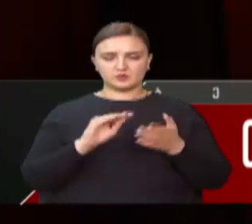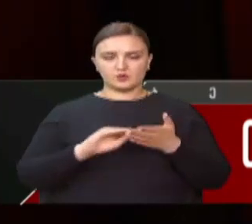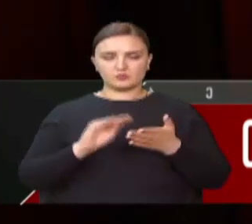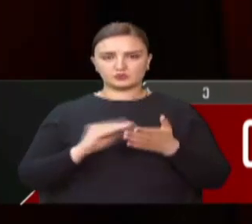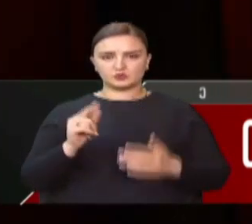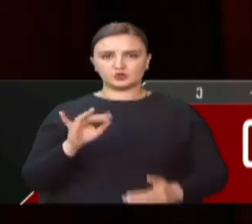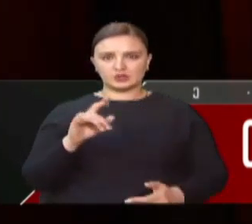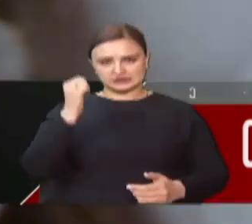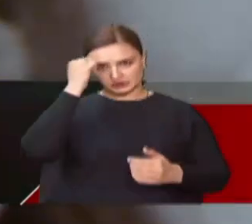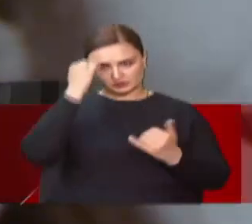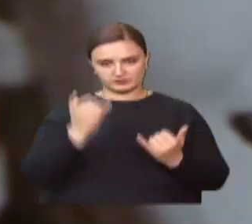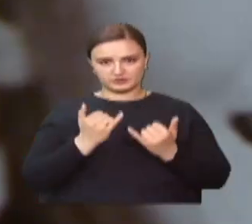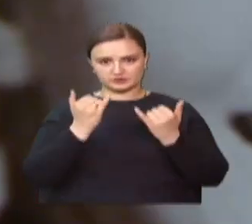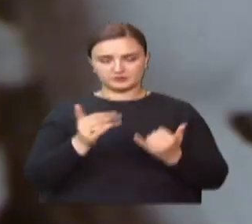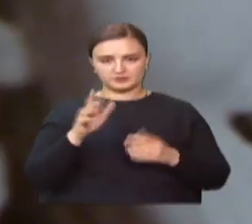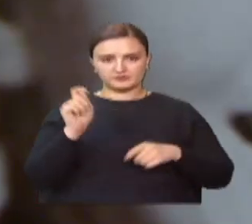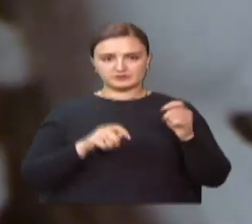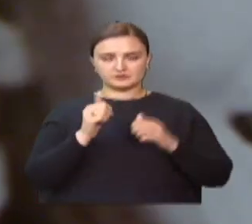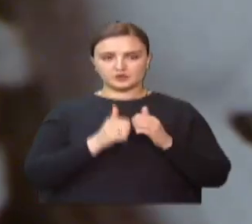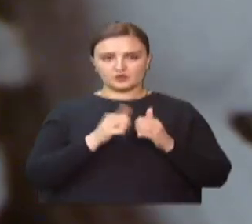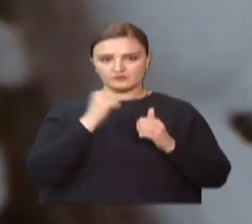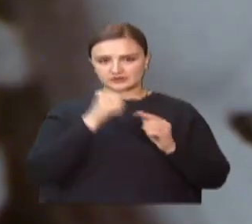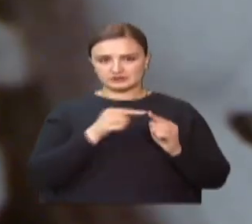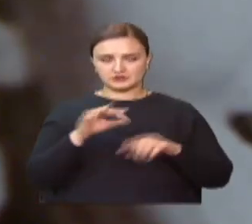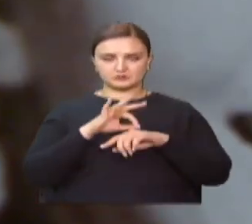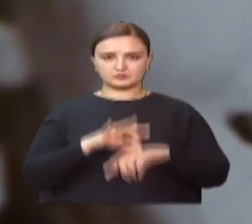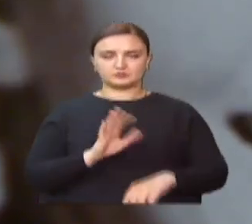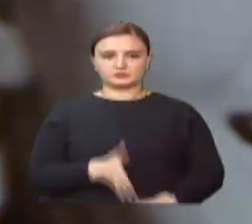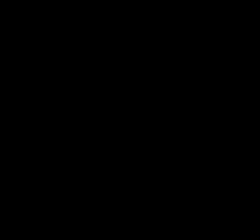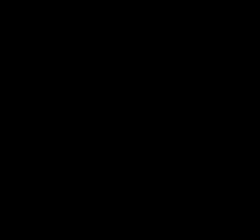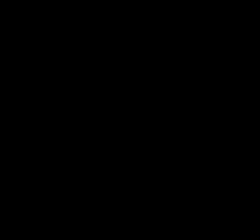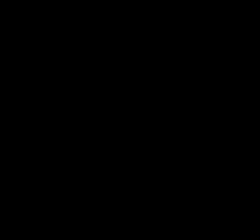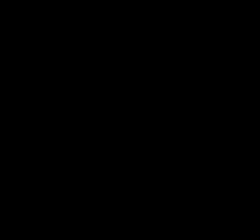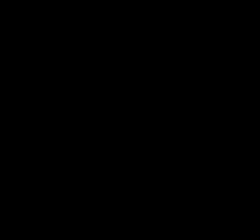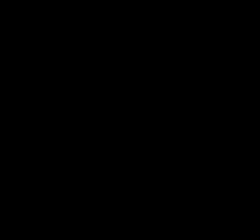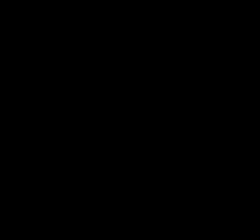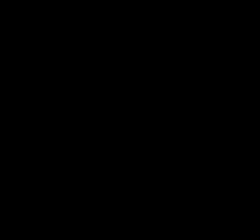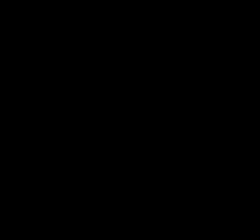თორაძის ხსოვნას მიეძღვნება. ფესტივალი ყოველწლიურად გაიმართება.